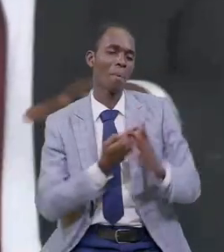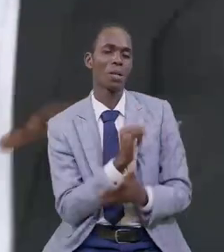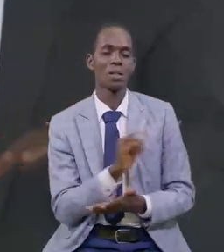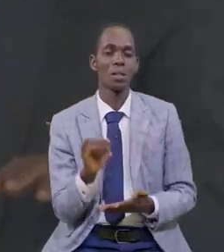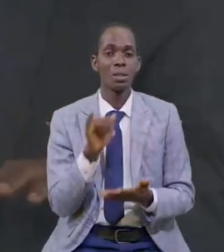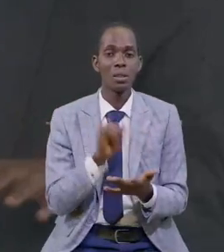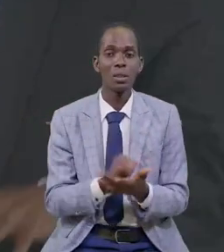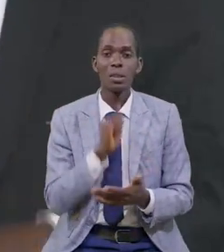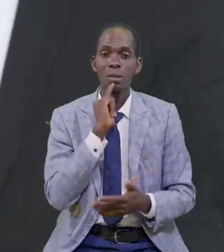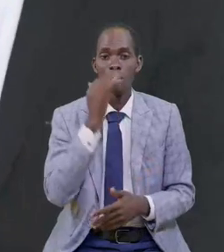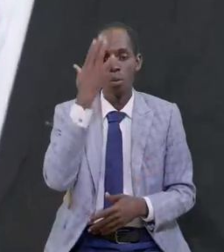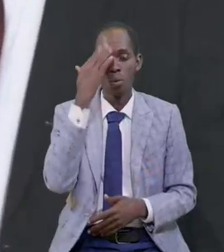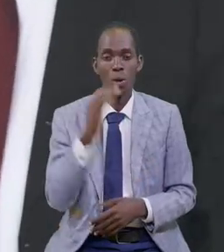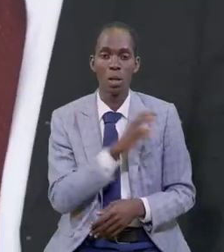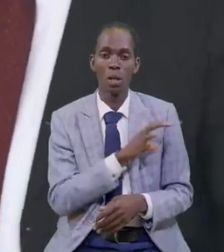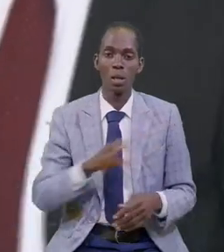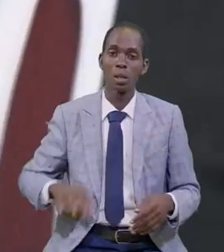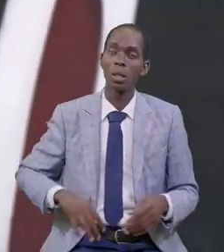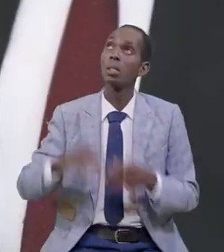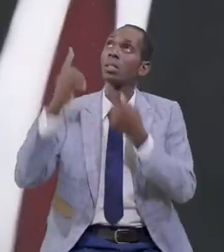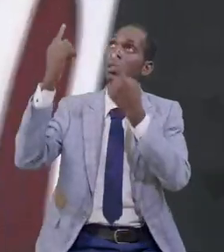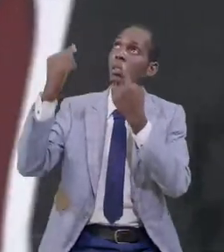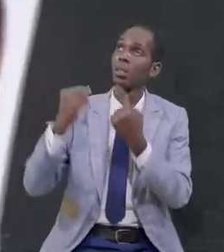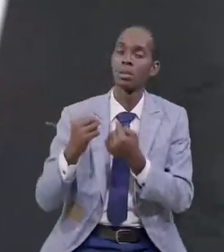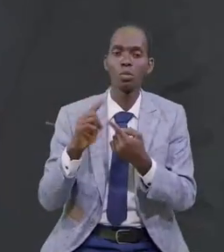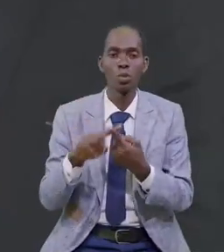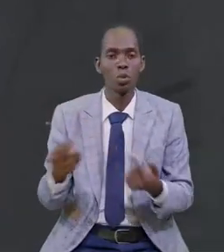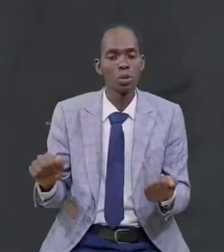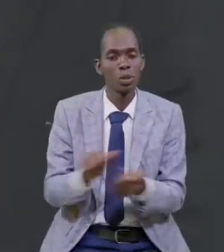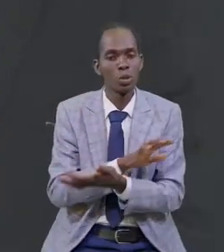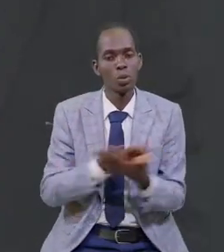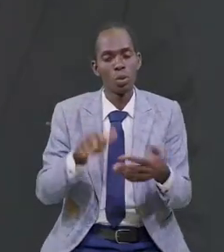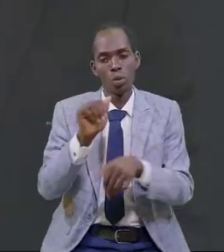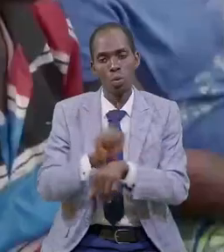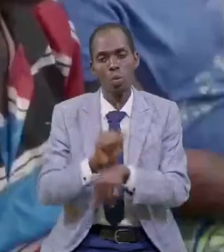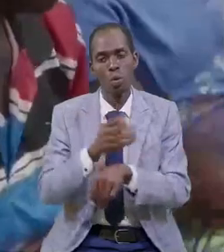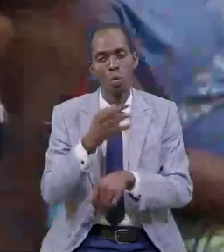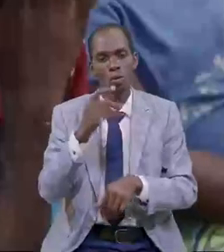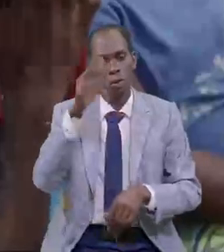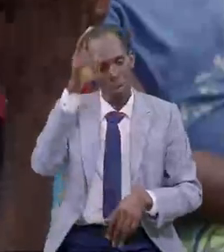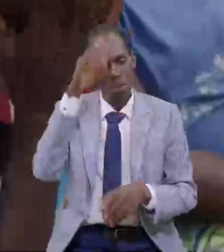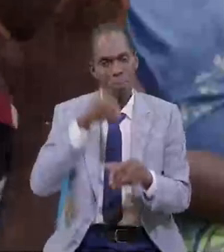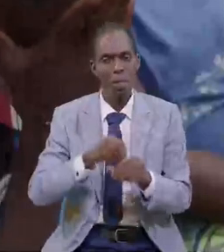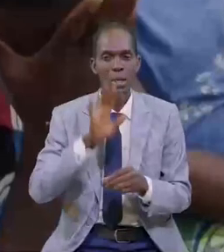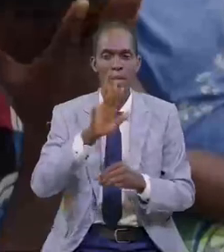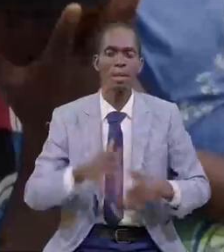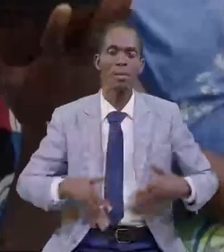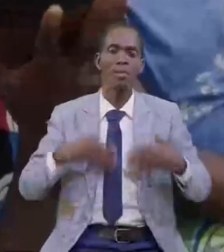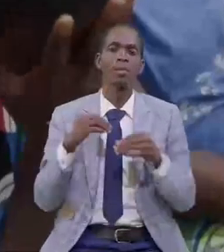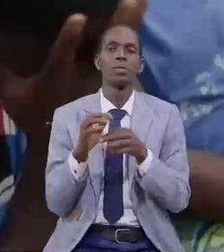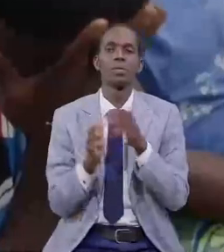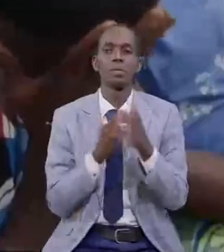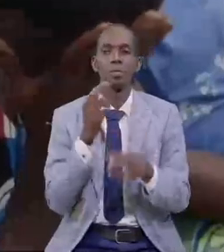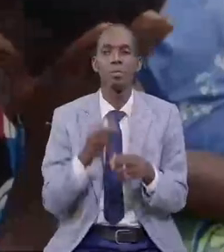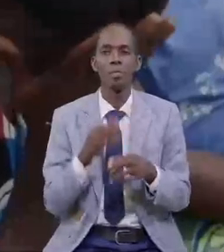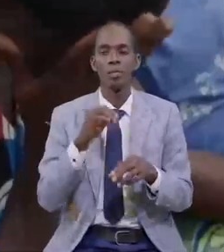paru afin de détruire les œuvres du diable dans votre vie VO le